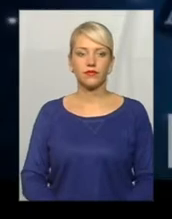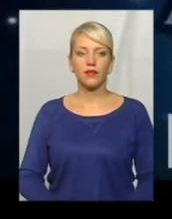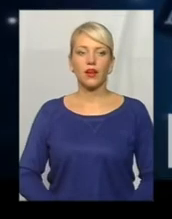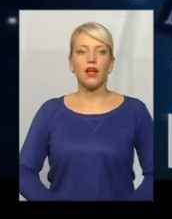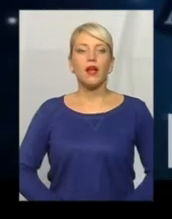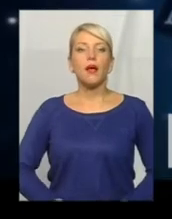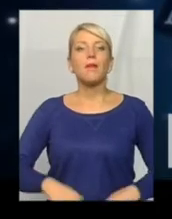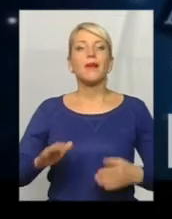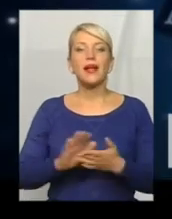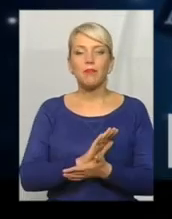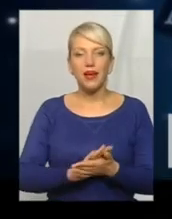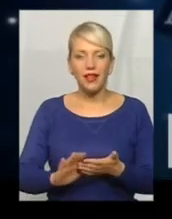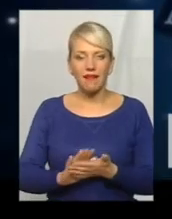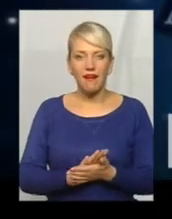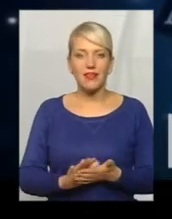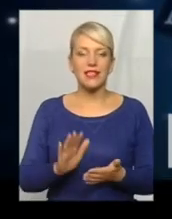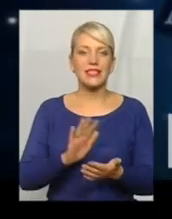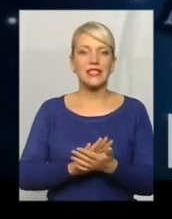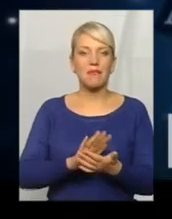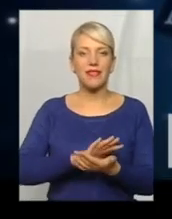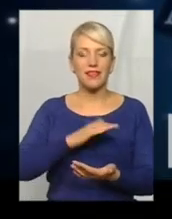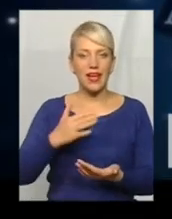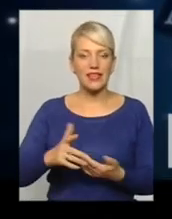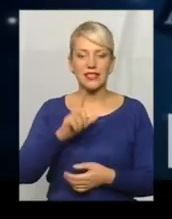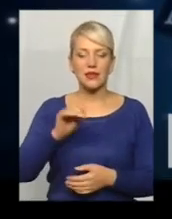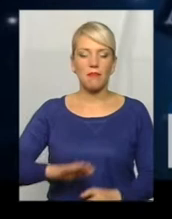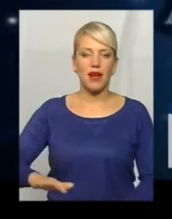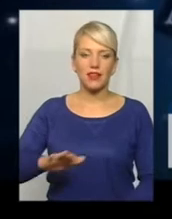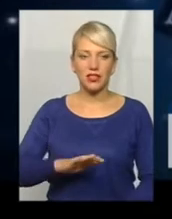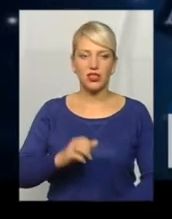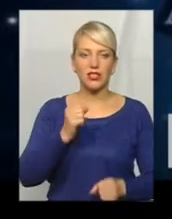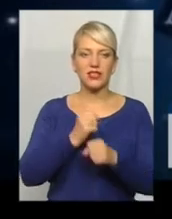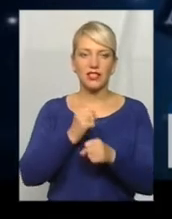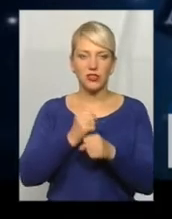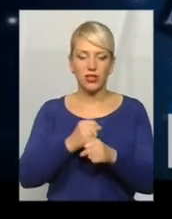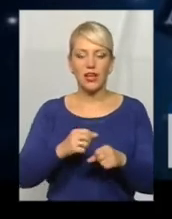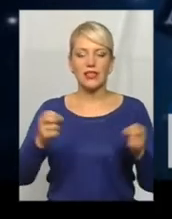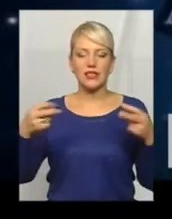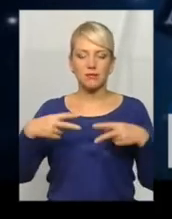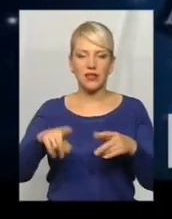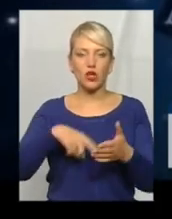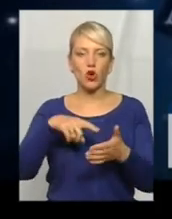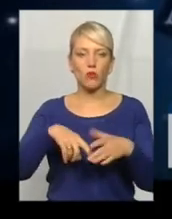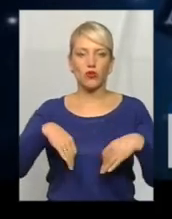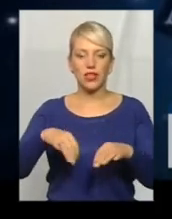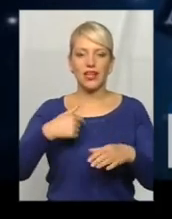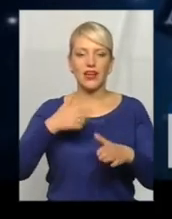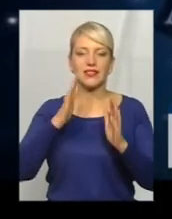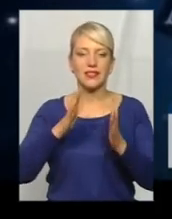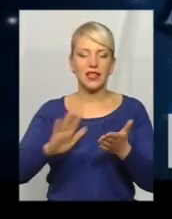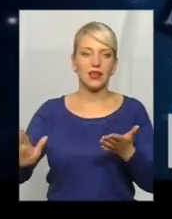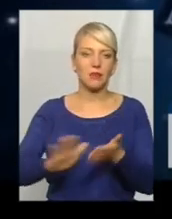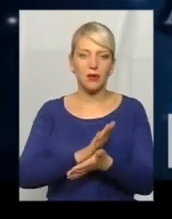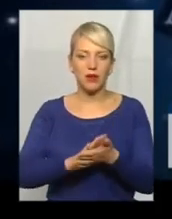Прибирання сміття з майданчику здійснює спецкомунтранс. Я тільки прибираю